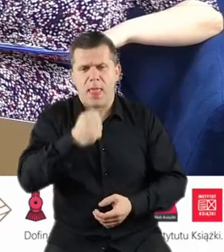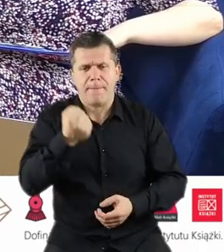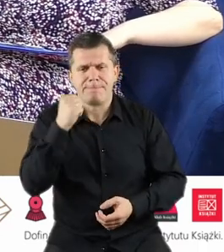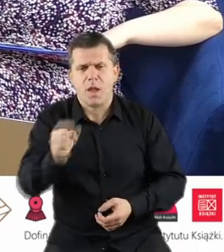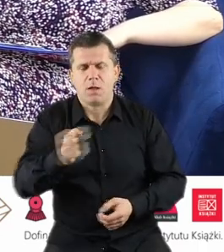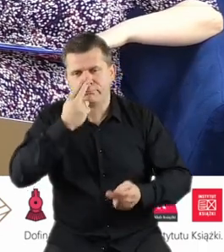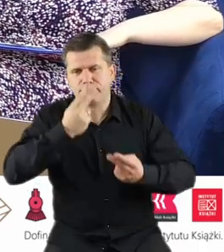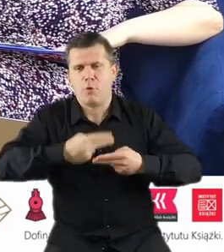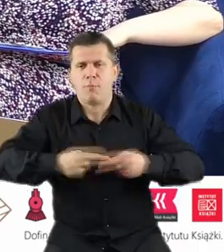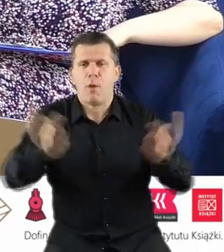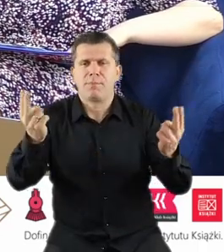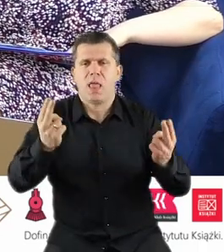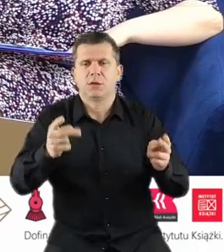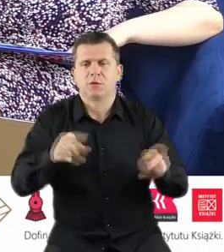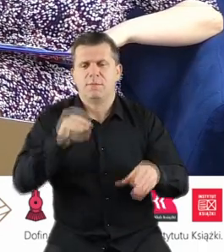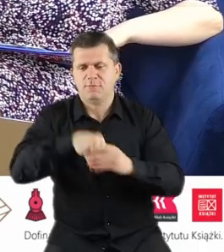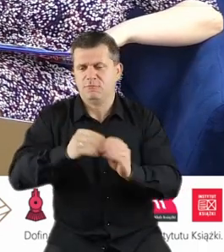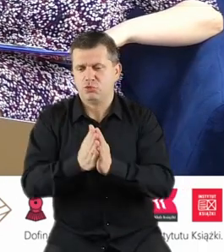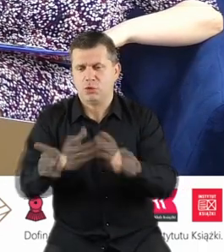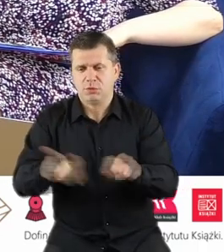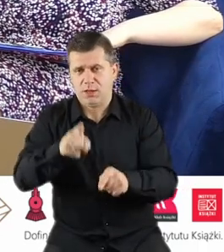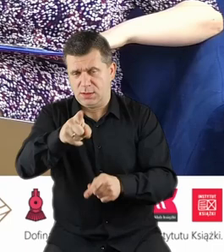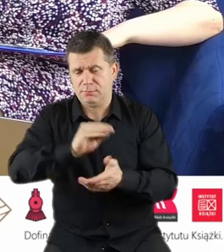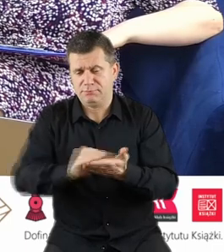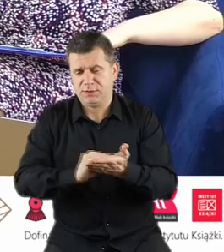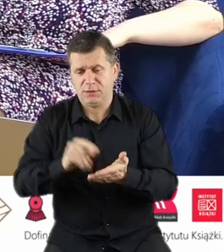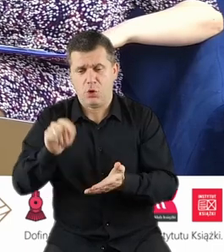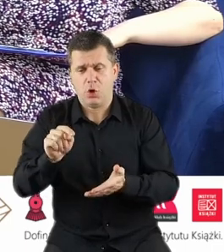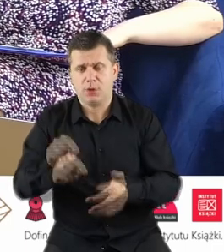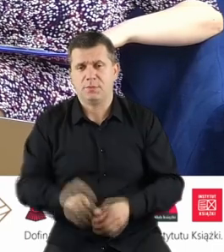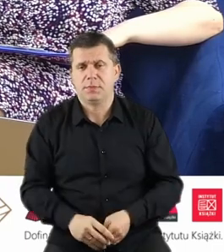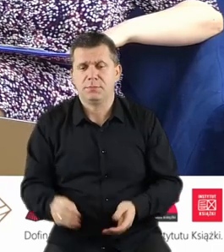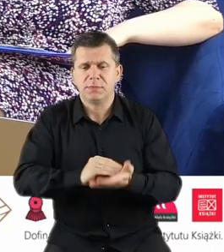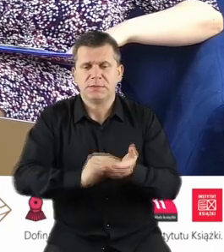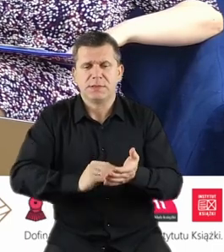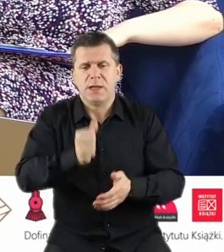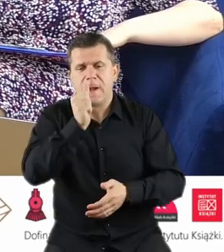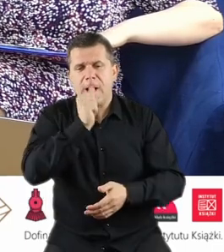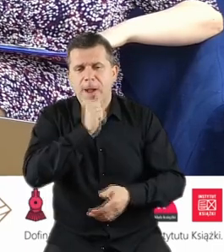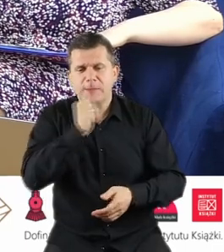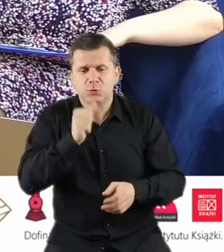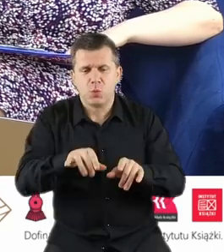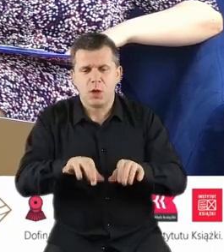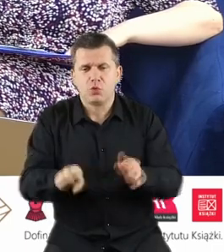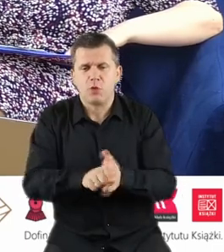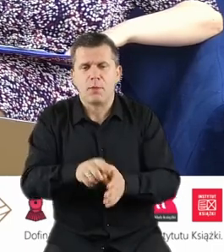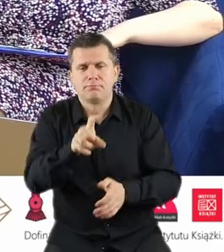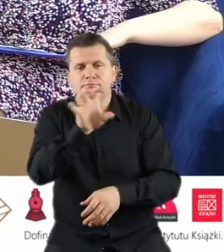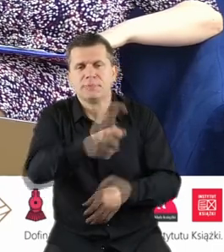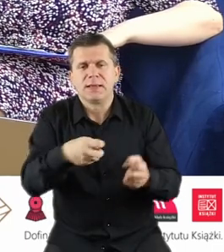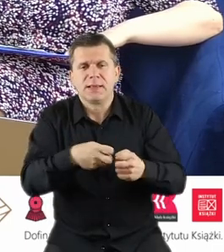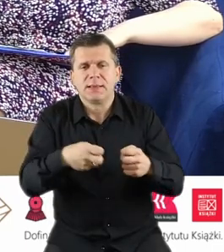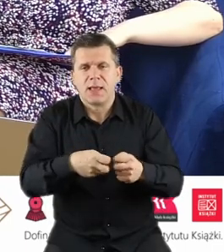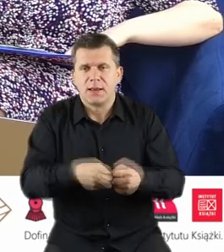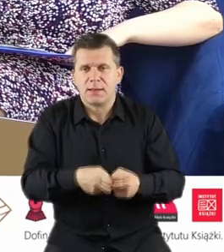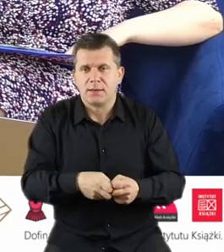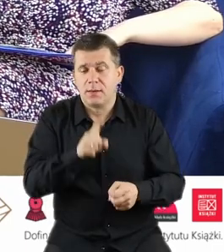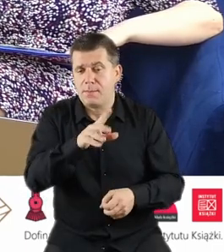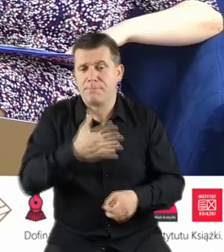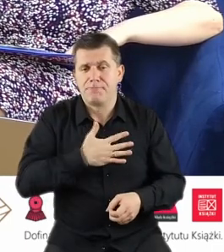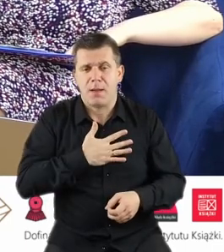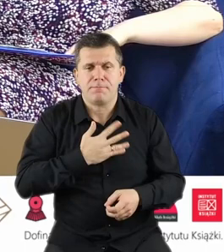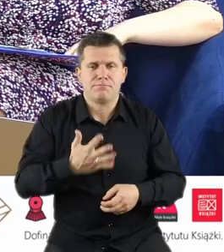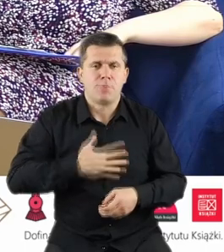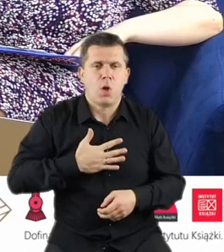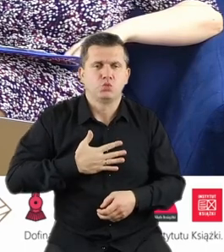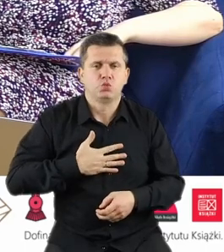obnażamy i w książce również o tym wspominał Pan, wpisując hasła do przeglądarki internetowej, bo tam mamy poczucie, że